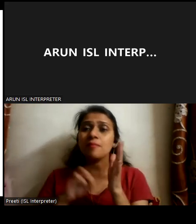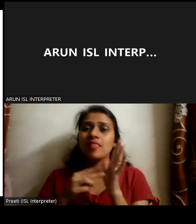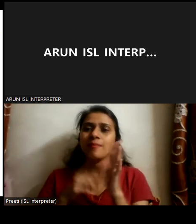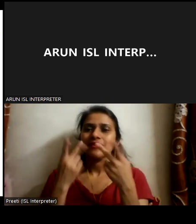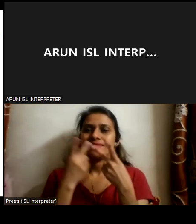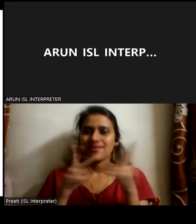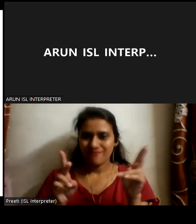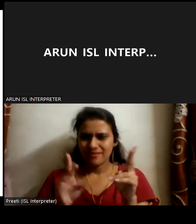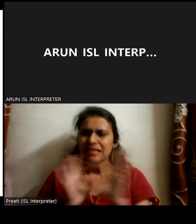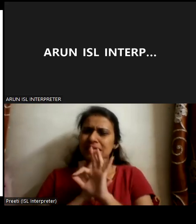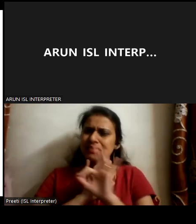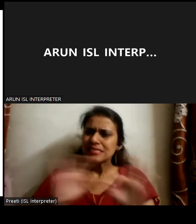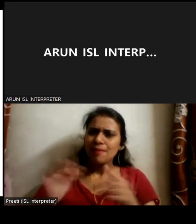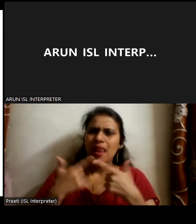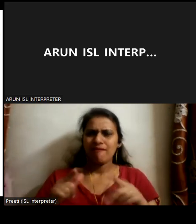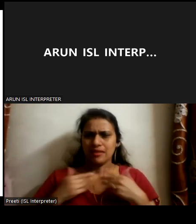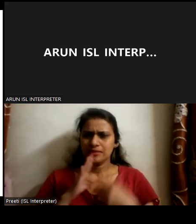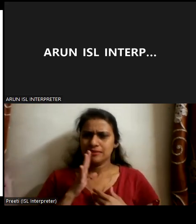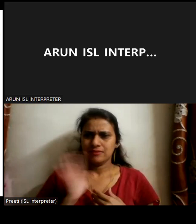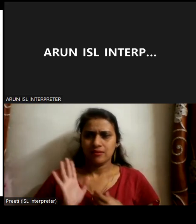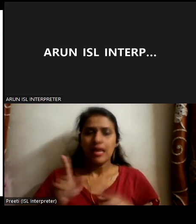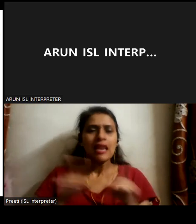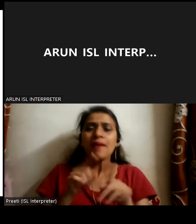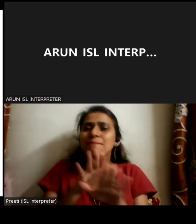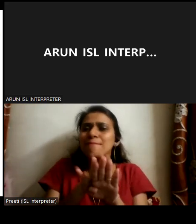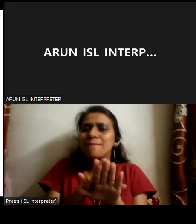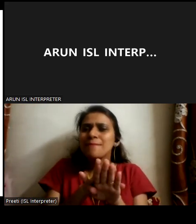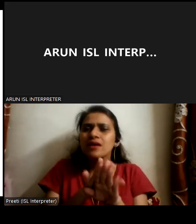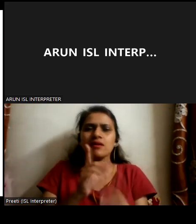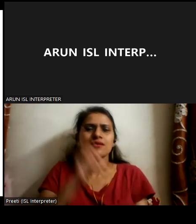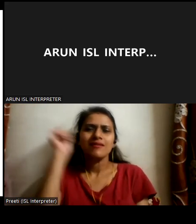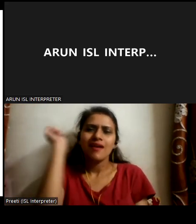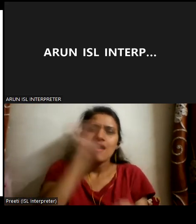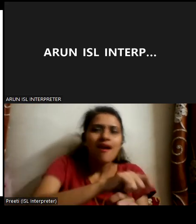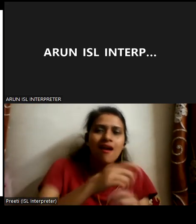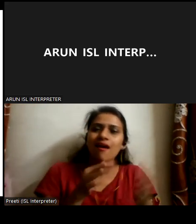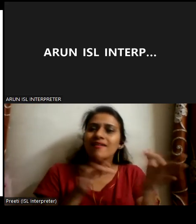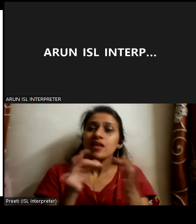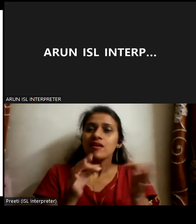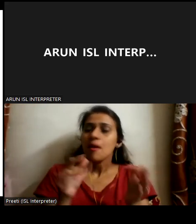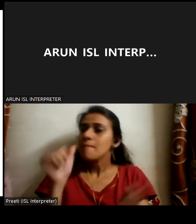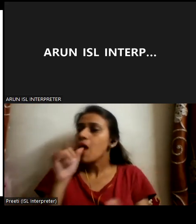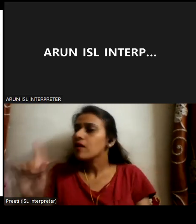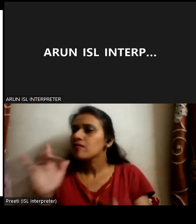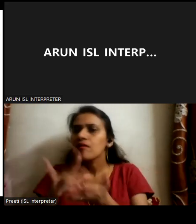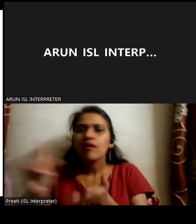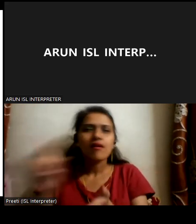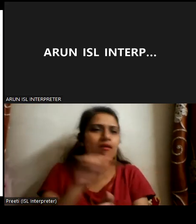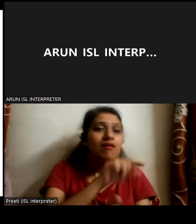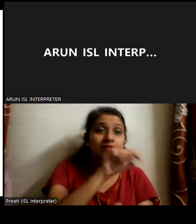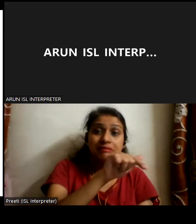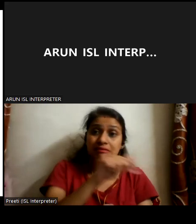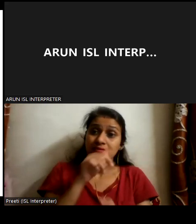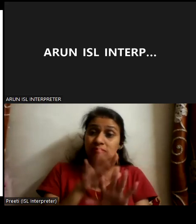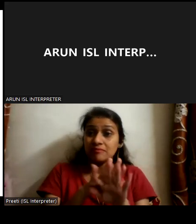आप किसी को मछली पकड़ना सिखाते हैं, उसके लिए तालाब तय करते हैं और उसको यह भी बोलते हैं कि भाई तुमको इतने